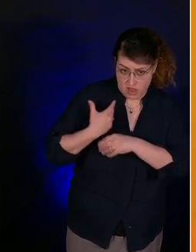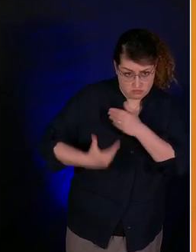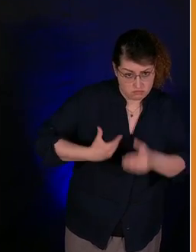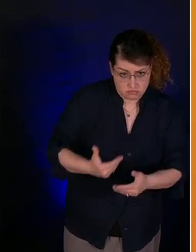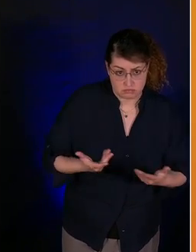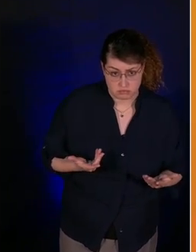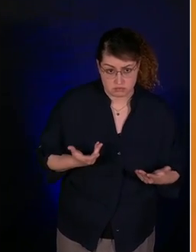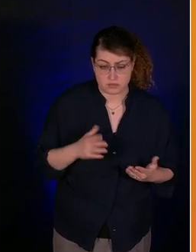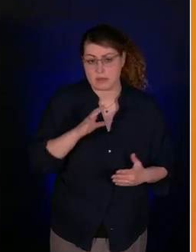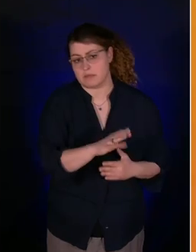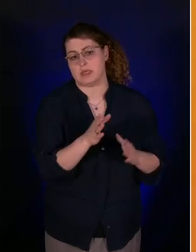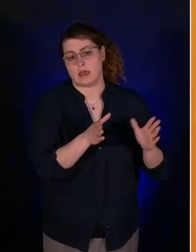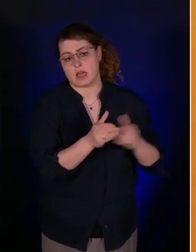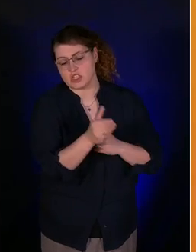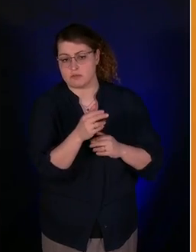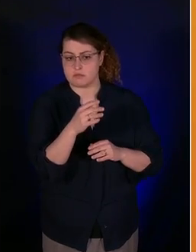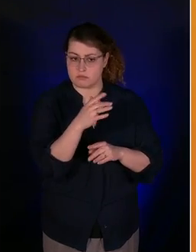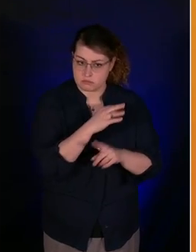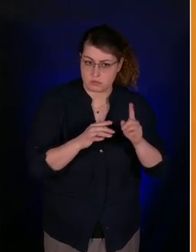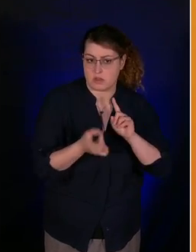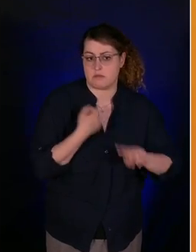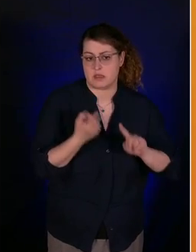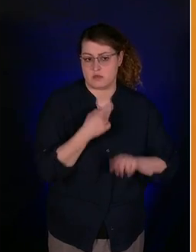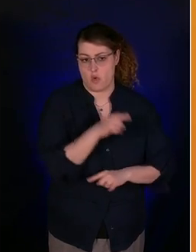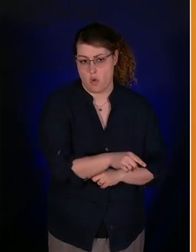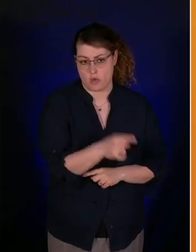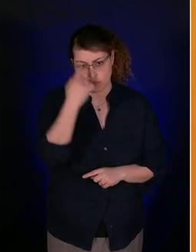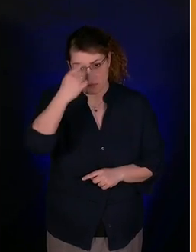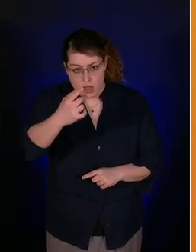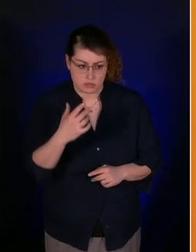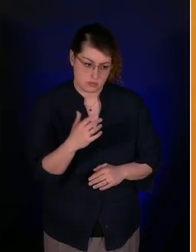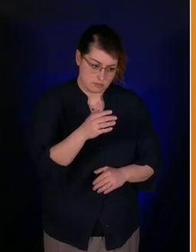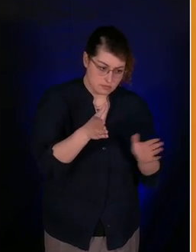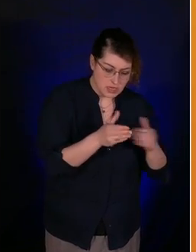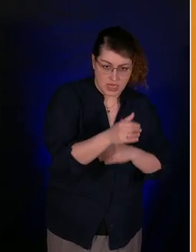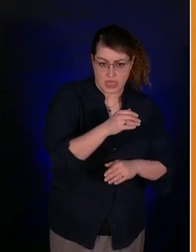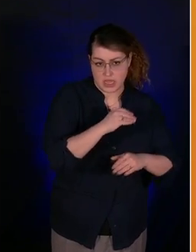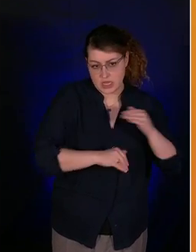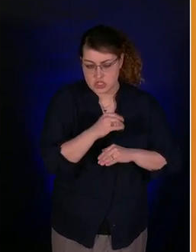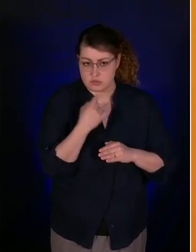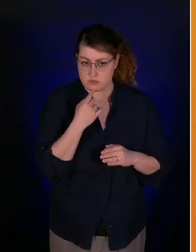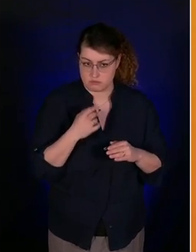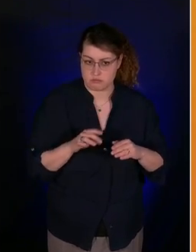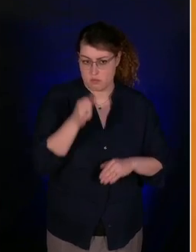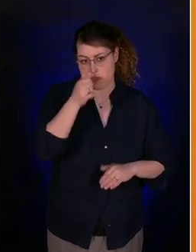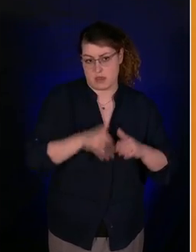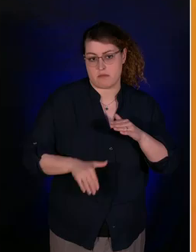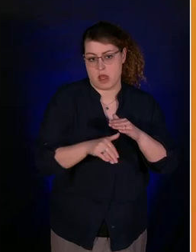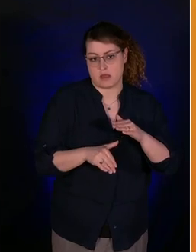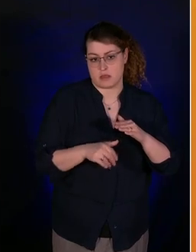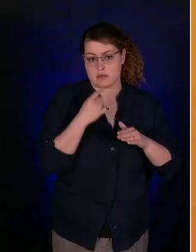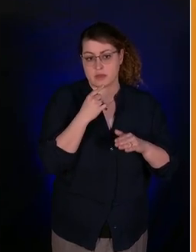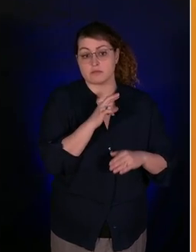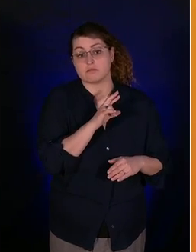caractéristiques des régimes spéciaux que nous avons, à juste titre, pris l'habitude d'appeler régime pionnier. La retraite est le prolongement du salaire, d'où